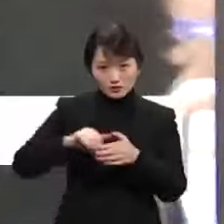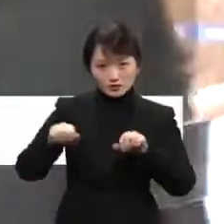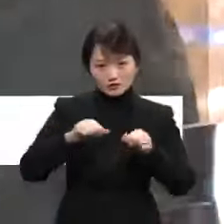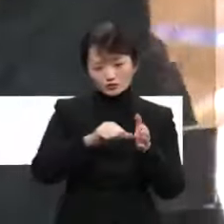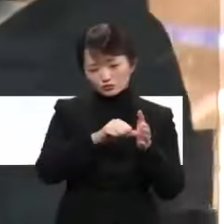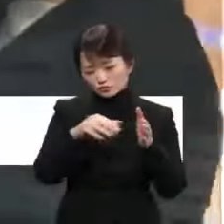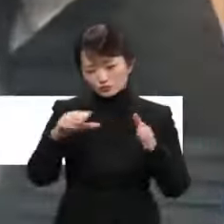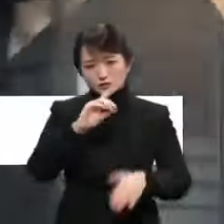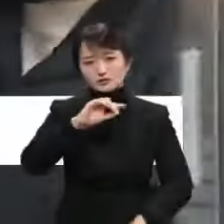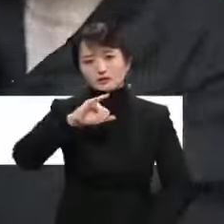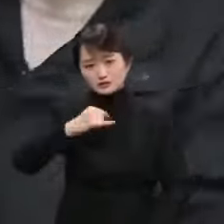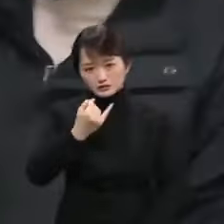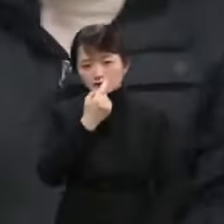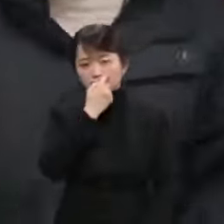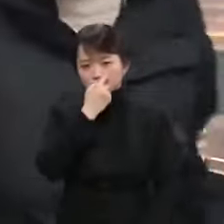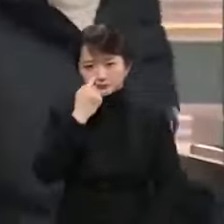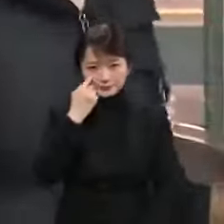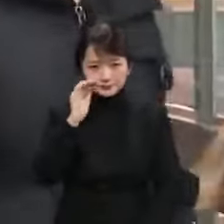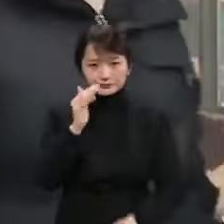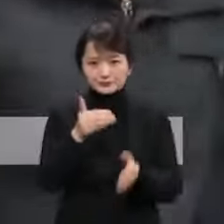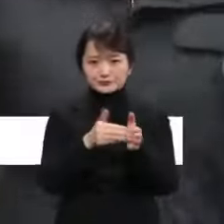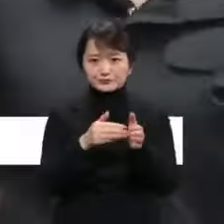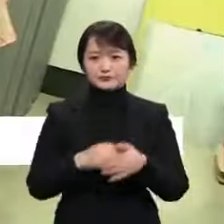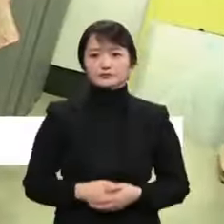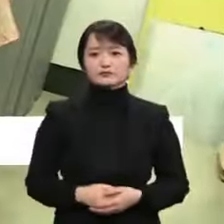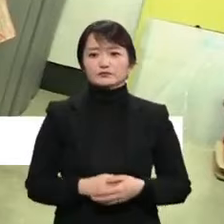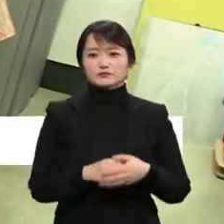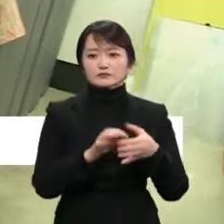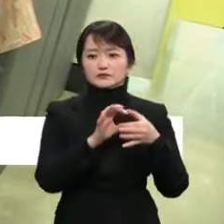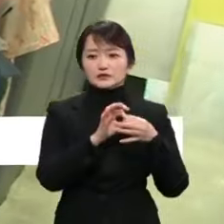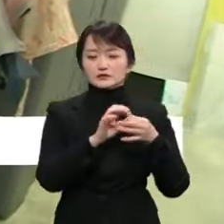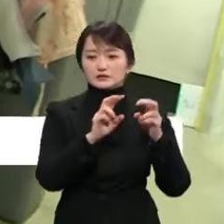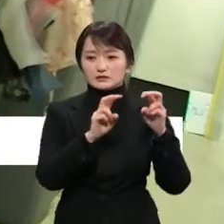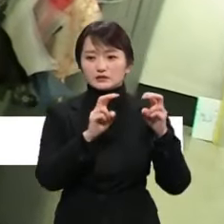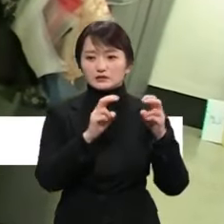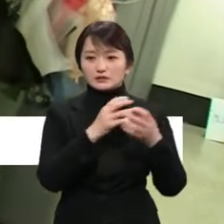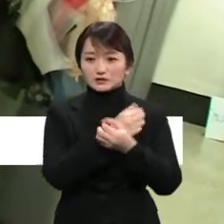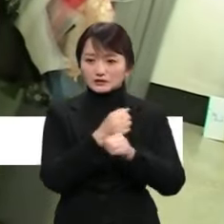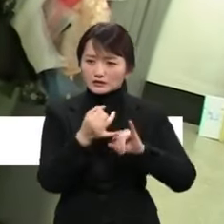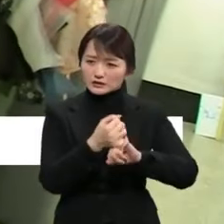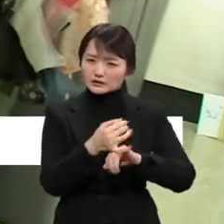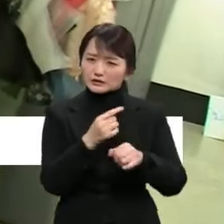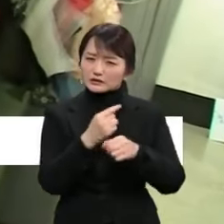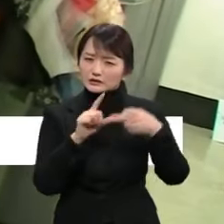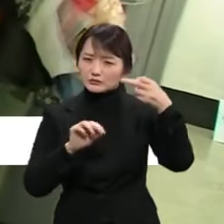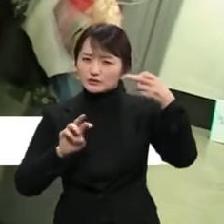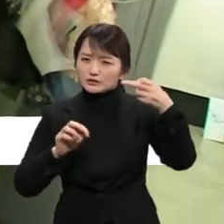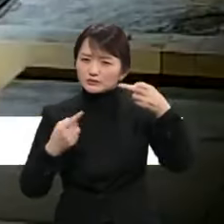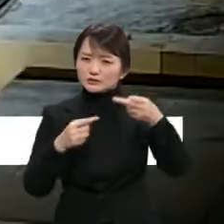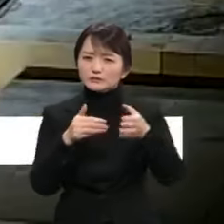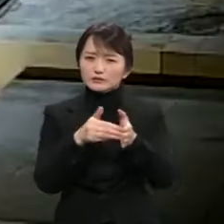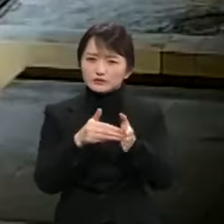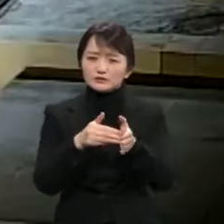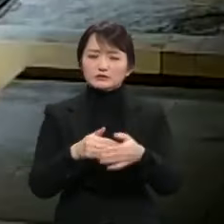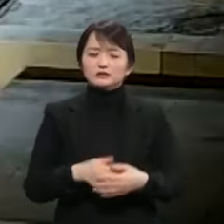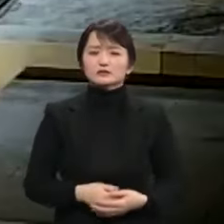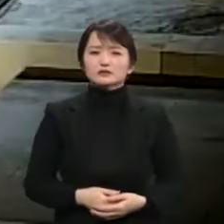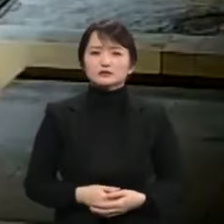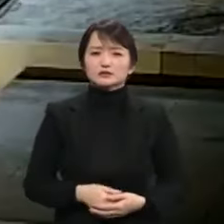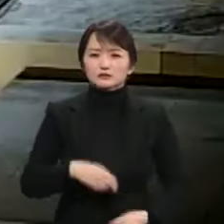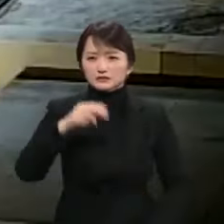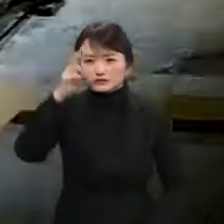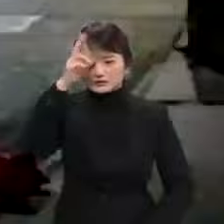유명 DJ로 확인됐습니다. 에이전시 계약이 있긴 있었는데 작년 12월 30일 날 종료가 된 상황이에요.